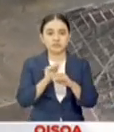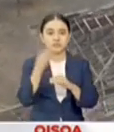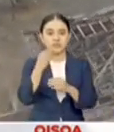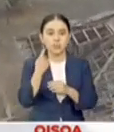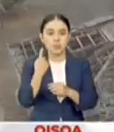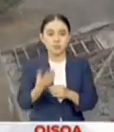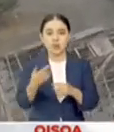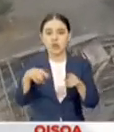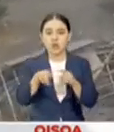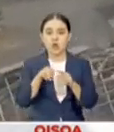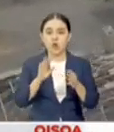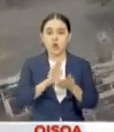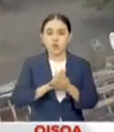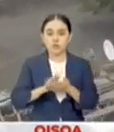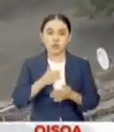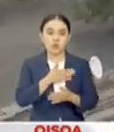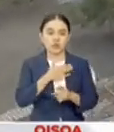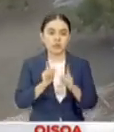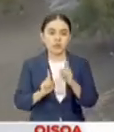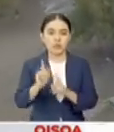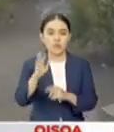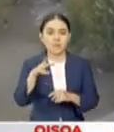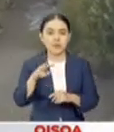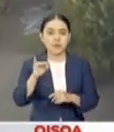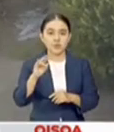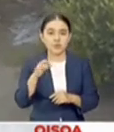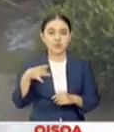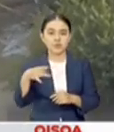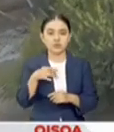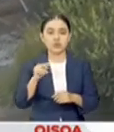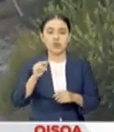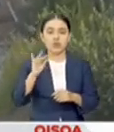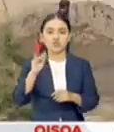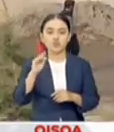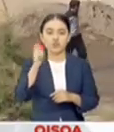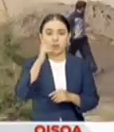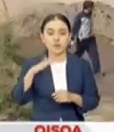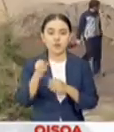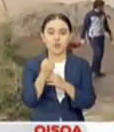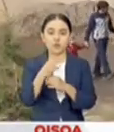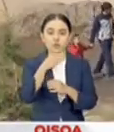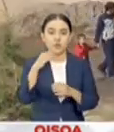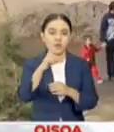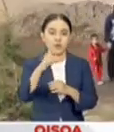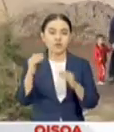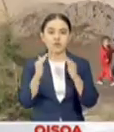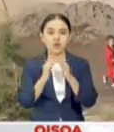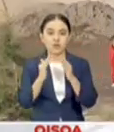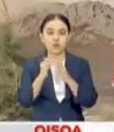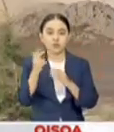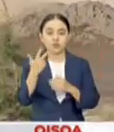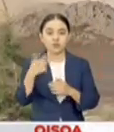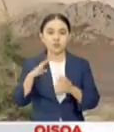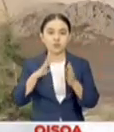fazilatlardan. Zero obodlik ko'ngildan boshlanadi. Mirzo Ulug'bek tumani ijodkor mahallasidagi 14 ta ko'p qavatli uy hamda